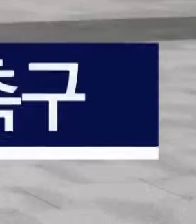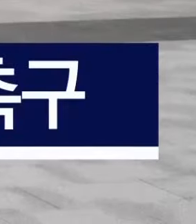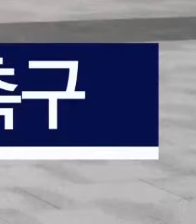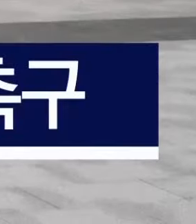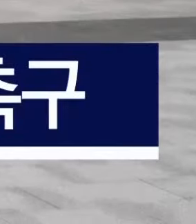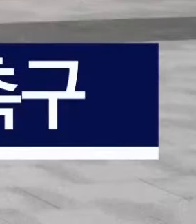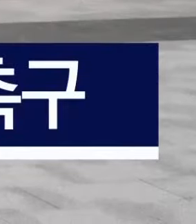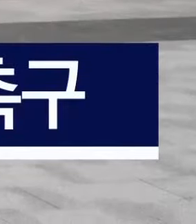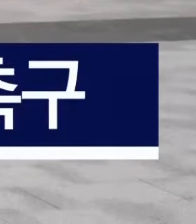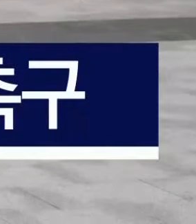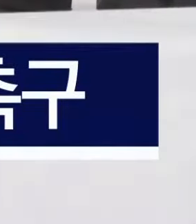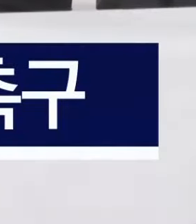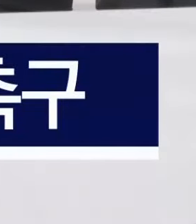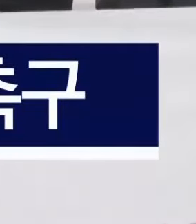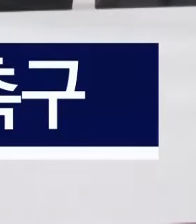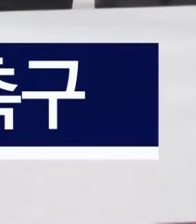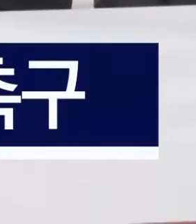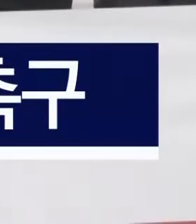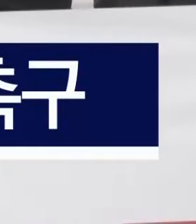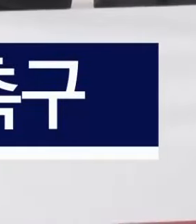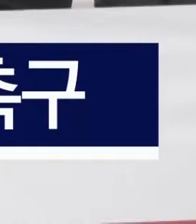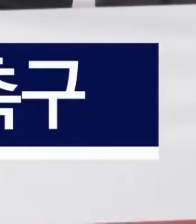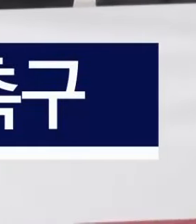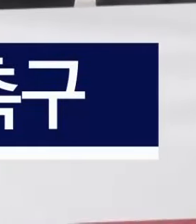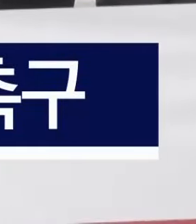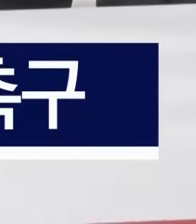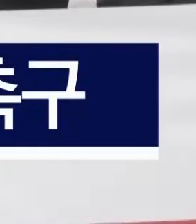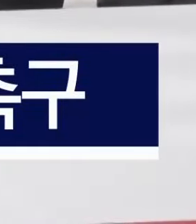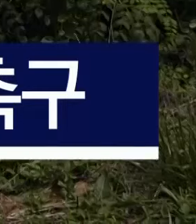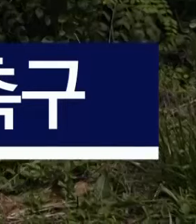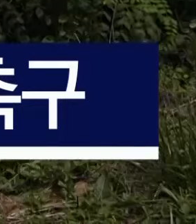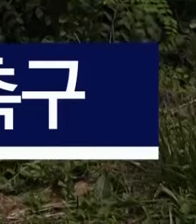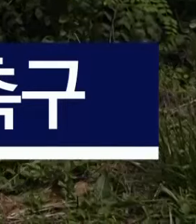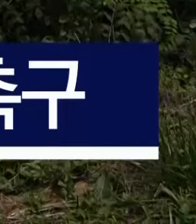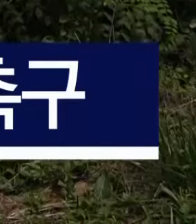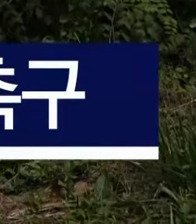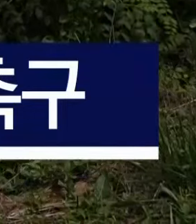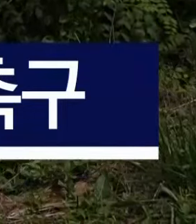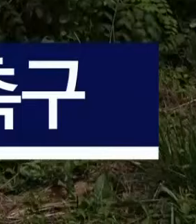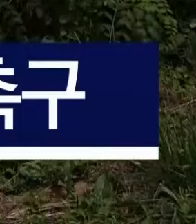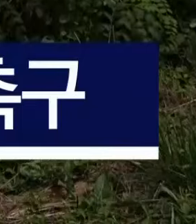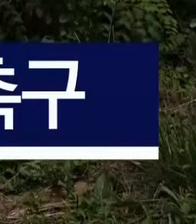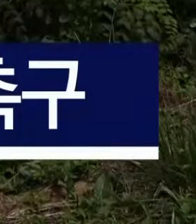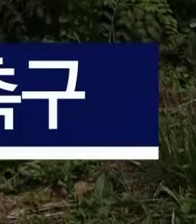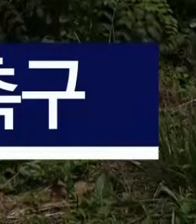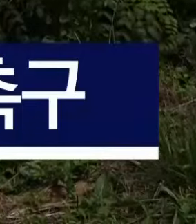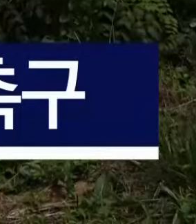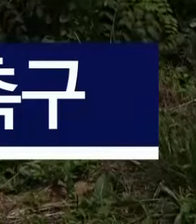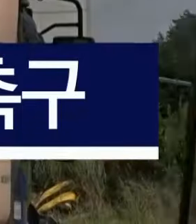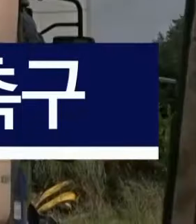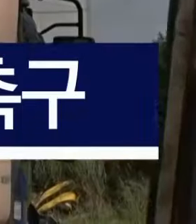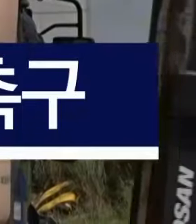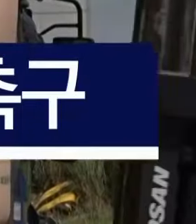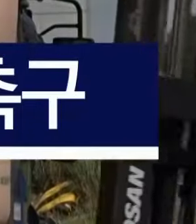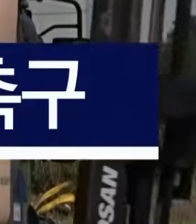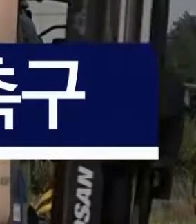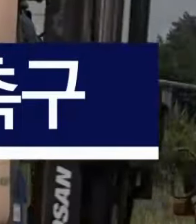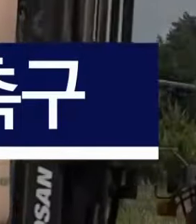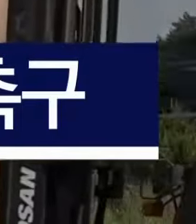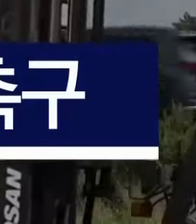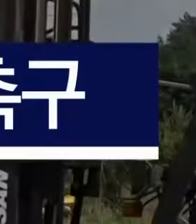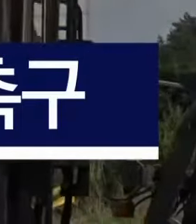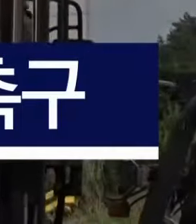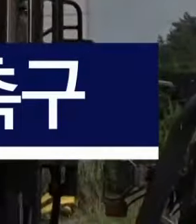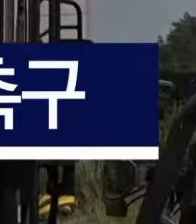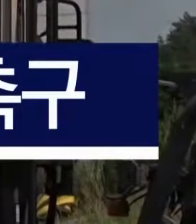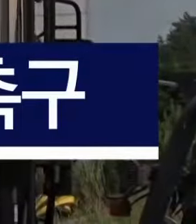끝없는 쌀값 하락에 농민들이 거리로 나서 정부의 대책을 촉구했습니다. 쌀값이 역대 최저치까지 떨어지면서